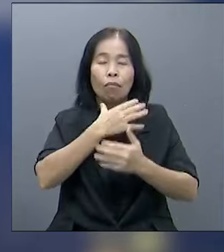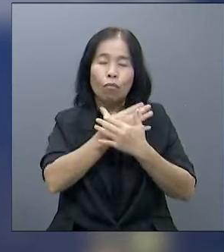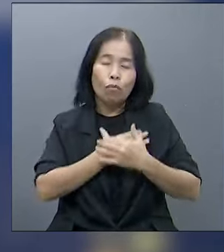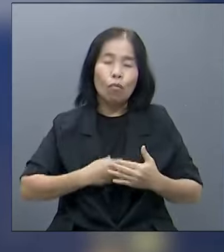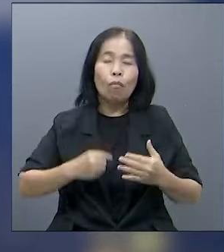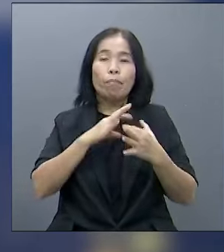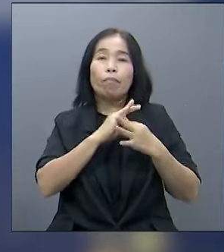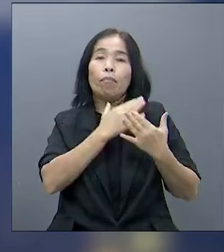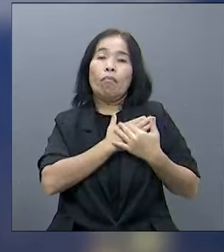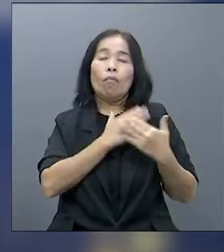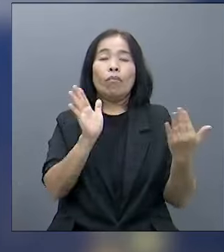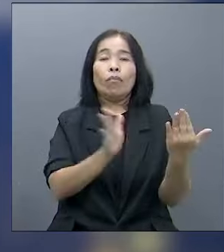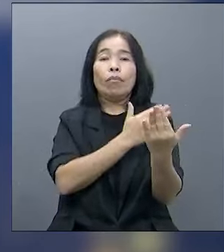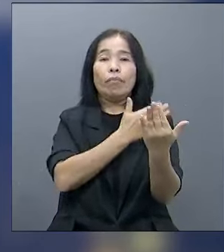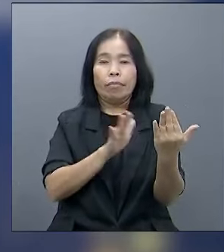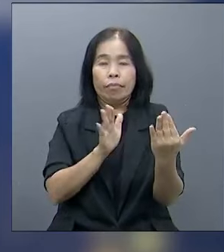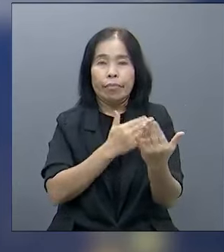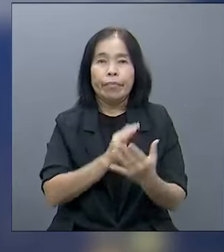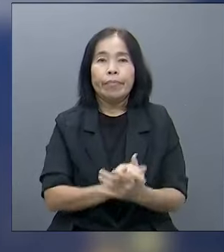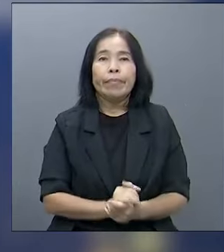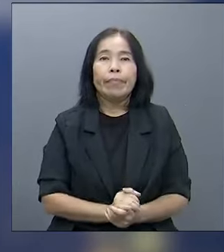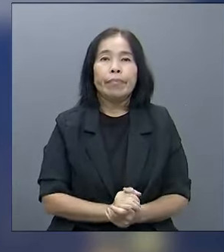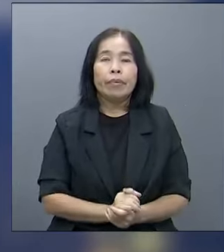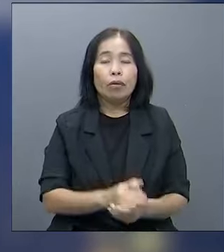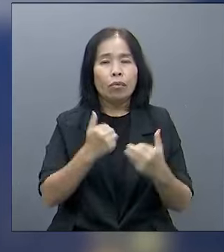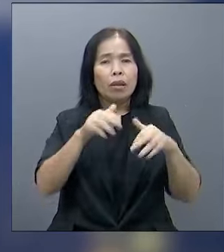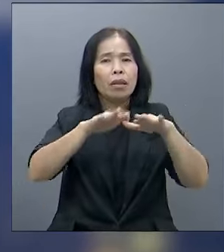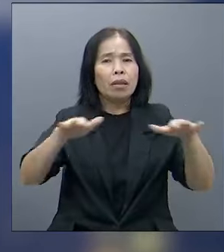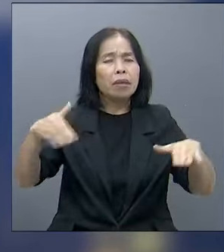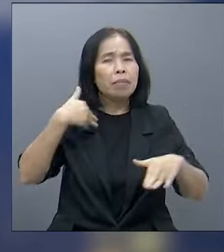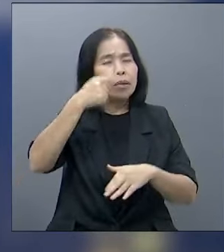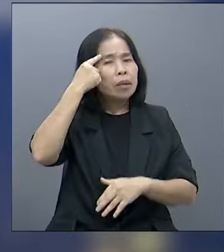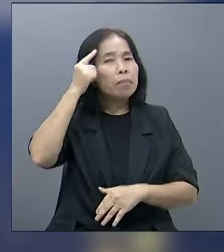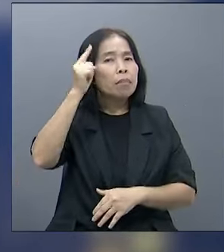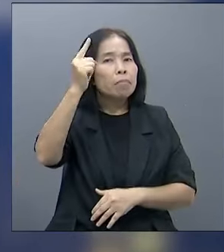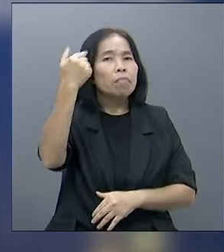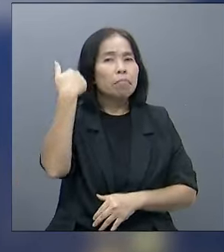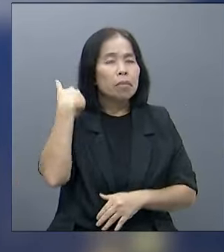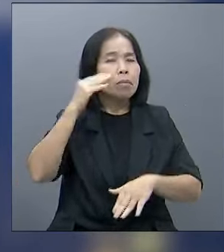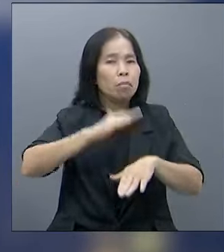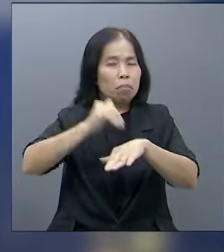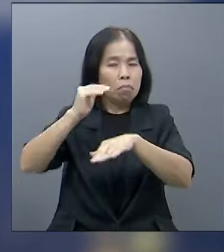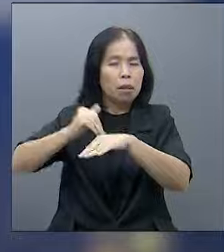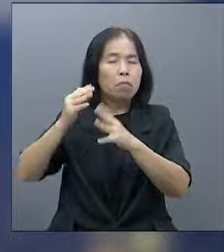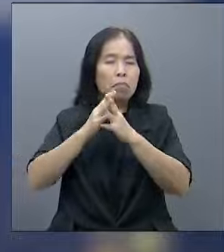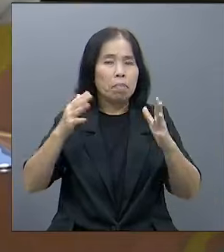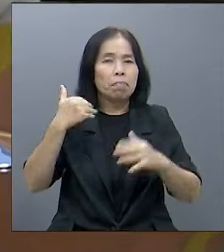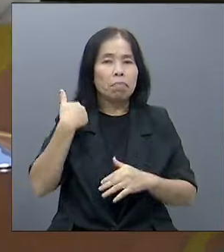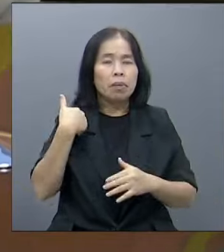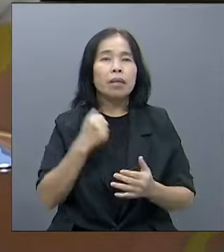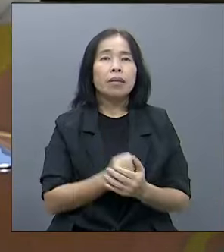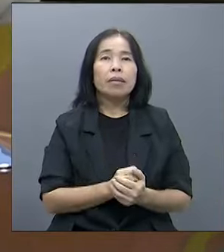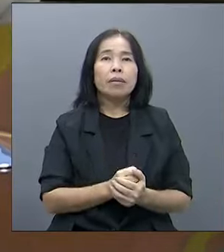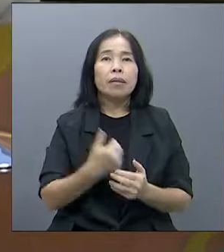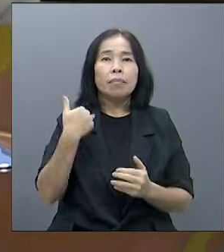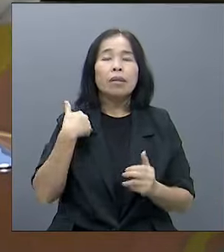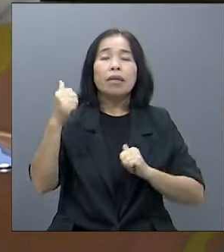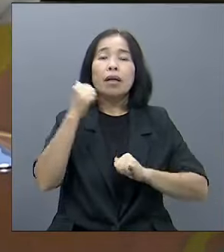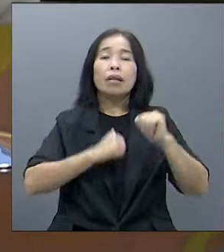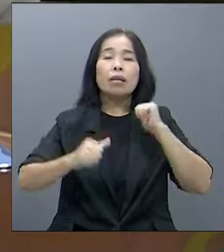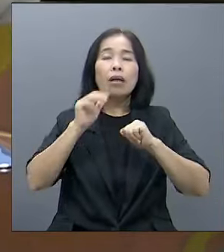รีนั่นเองค่ะคุณผู้ชม เดี๋ยวนี้เด็กๆ เขามีความคิดสร้างสรรค์แล้วก็มีความสามารถพิเศษกันเยอะนะคะ แล้วก็เวทีการแสดงออก